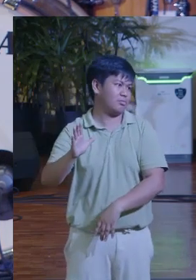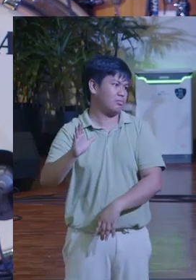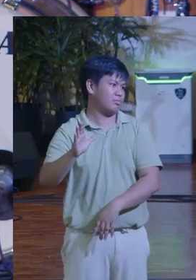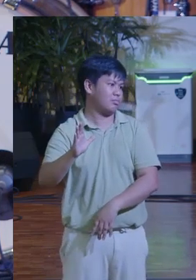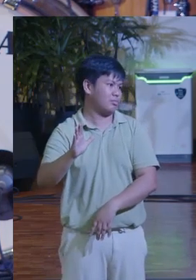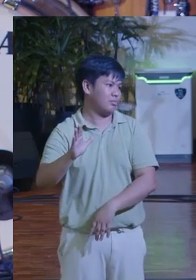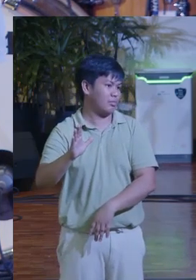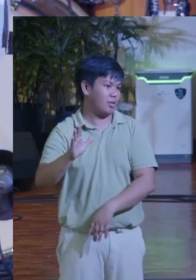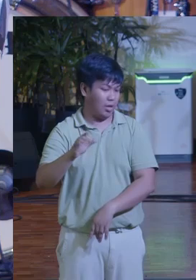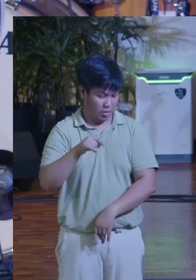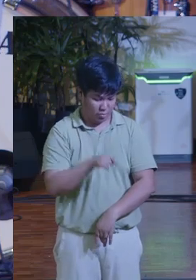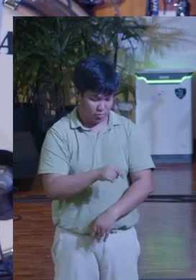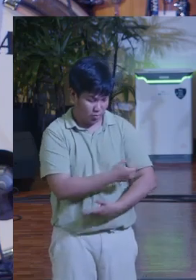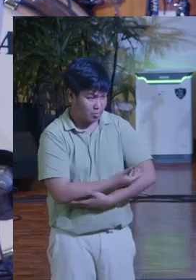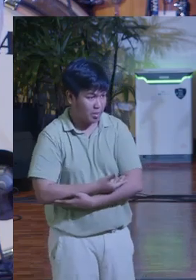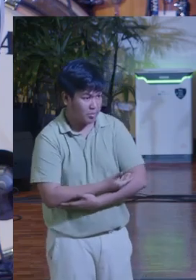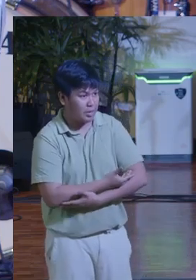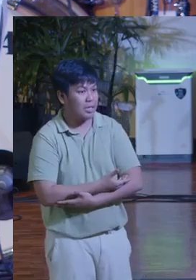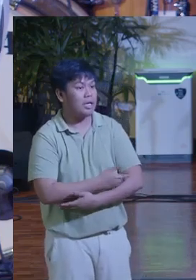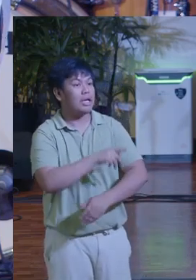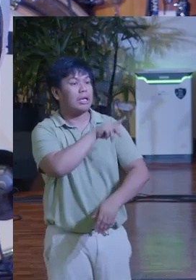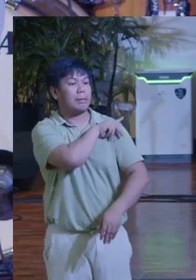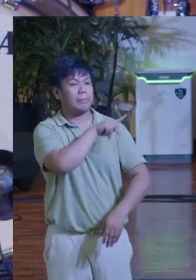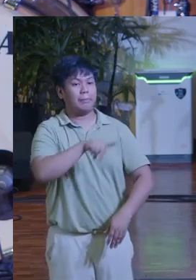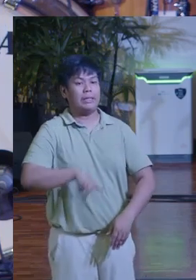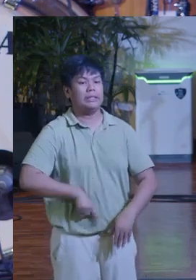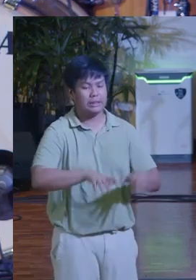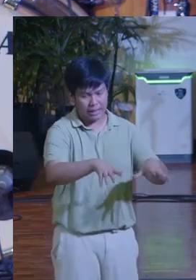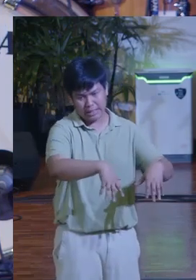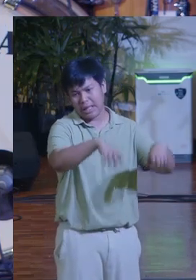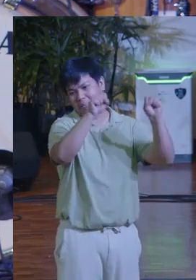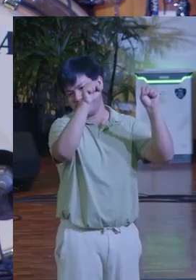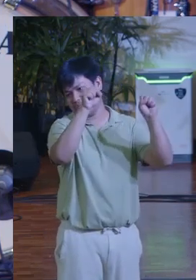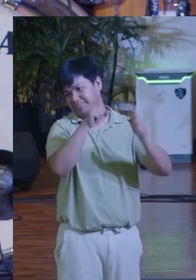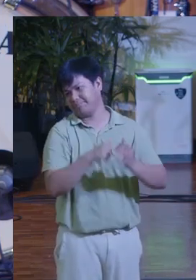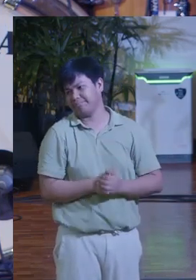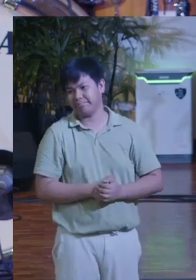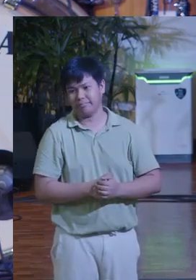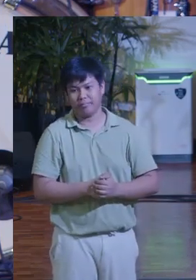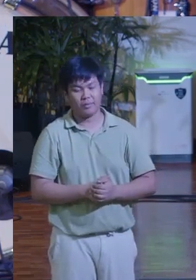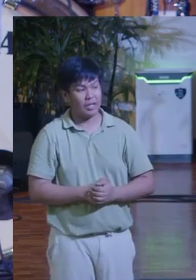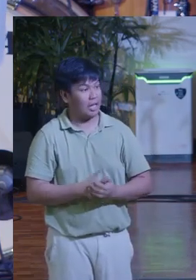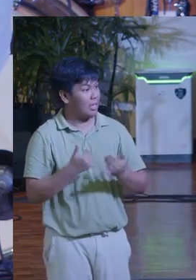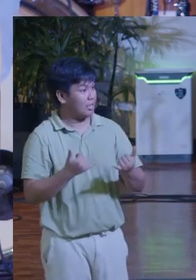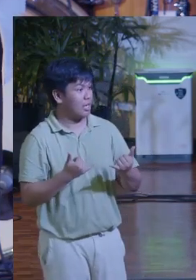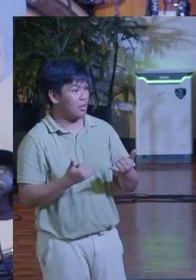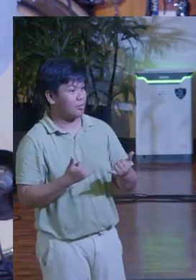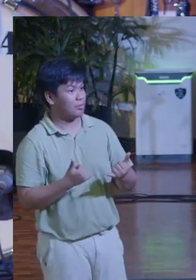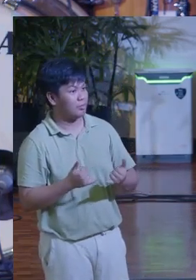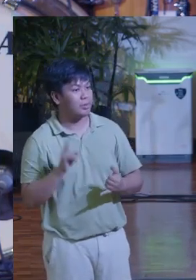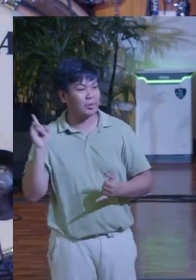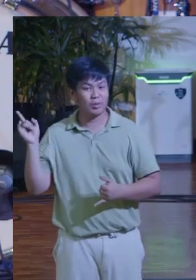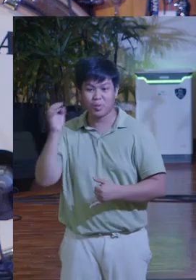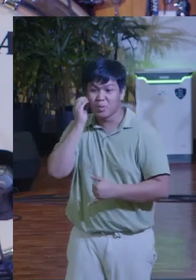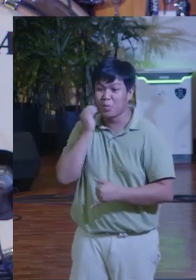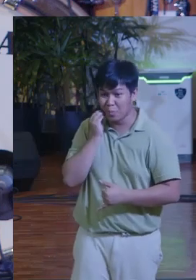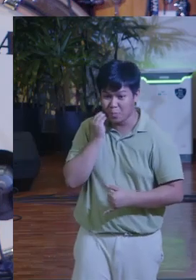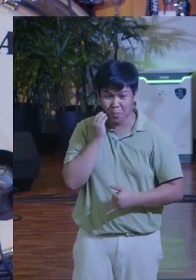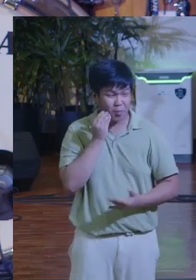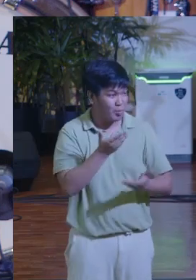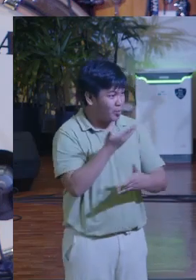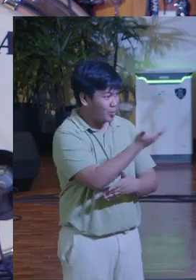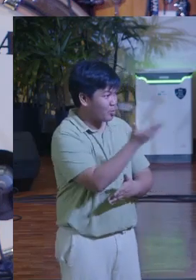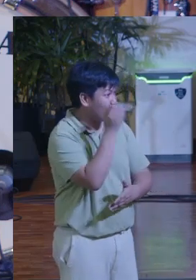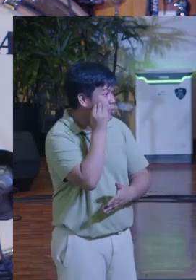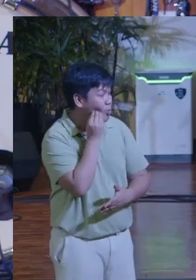Inadapt niya po si Moses. Ito pong kwentong ito nasa isang storybook na nasa bahay po namin. Yung